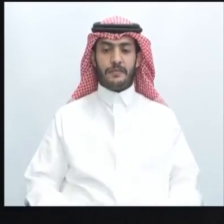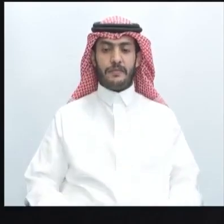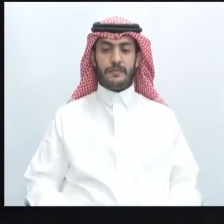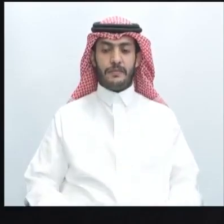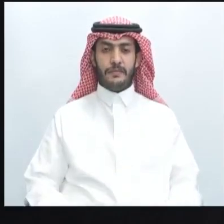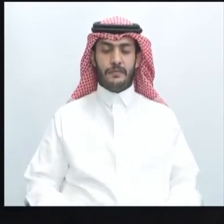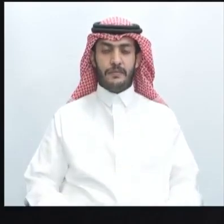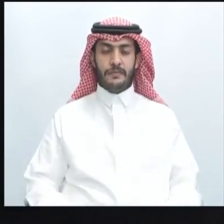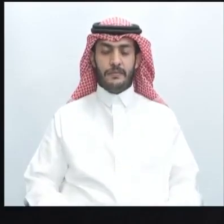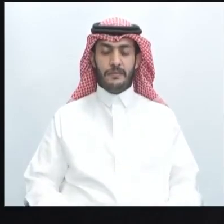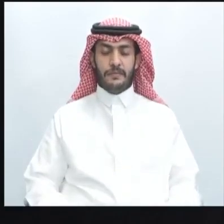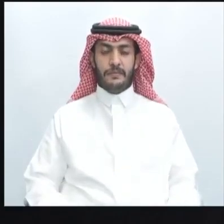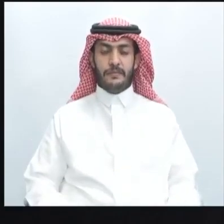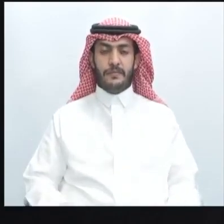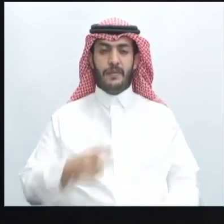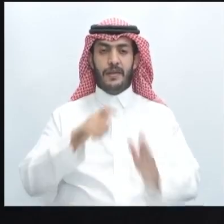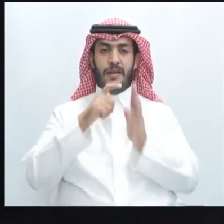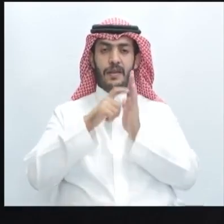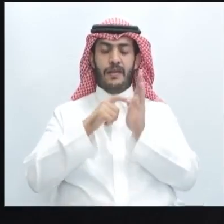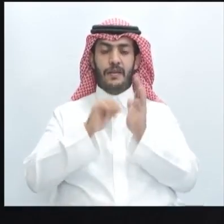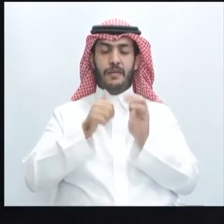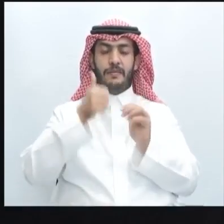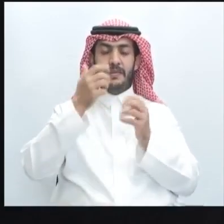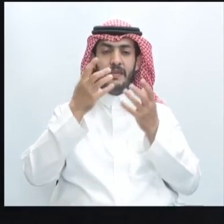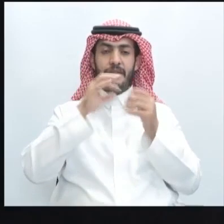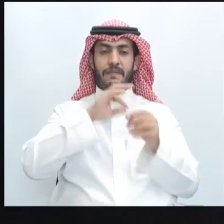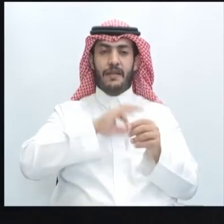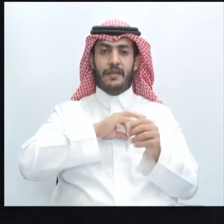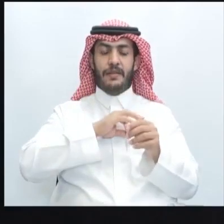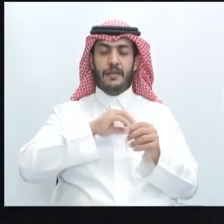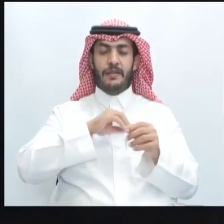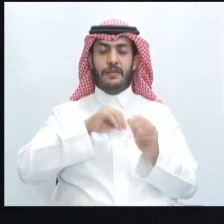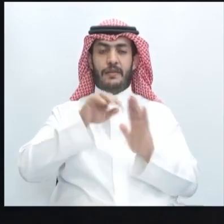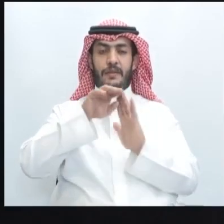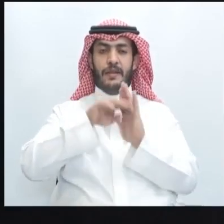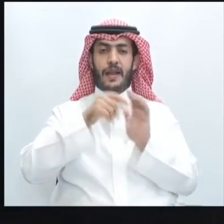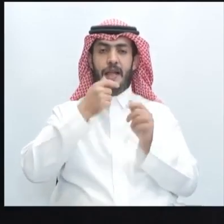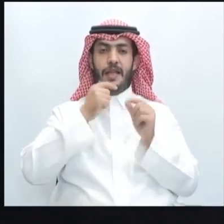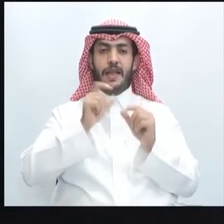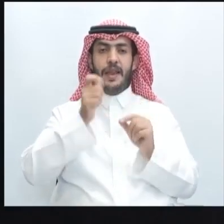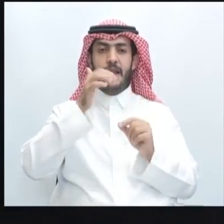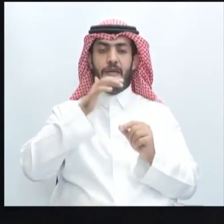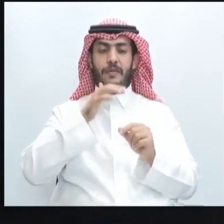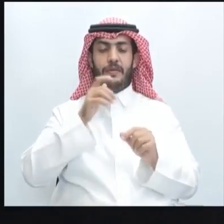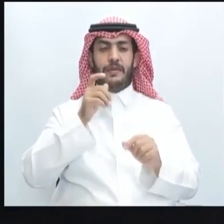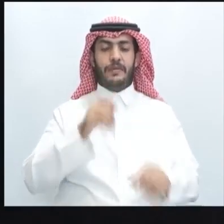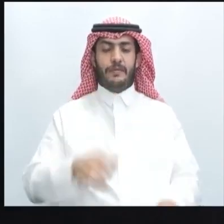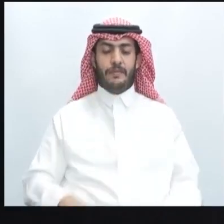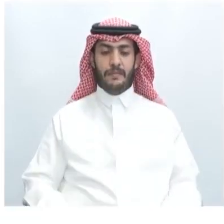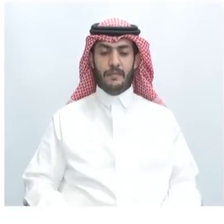على من انكر هذه من القواعد التي نستطيع ان نستنبط منها من هذا الحديث النبوي صلى الله عليه